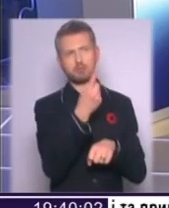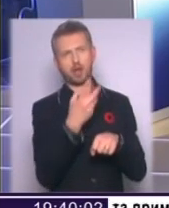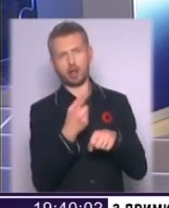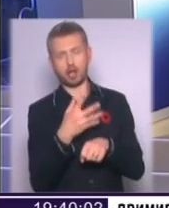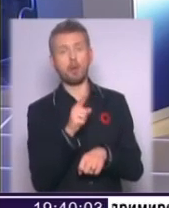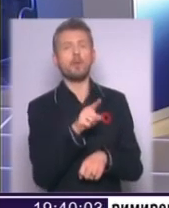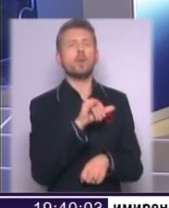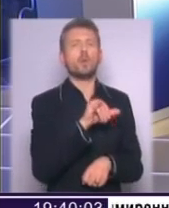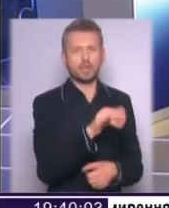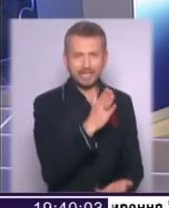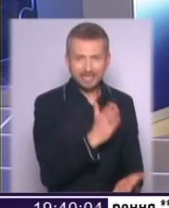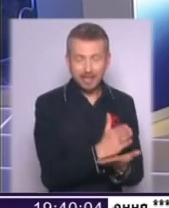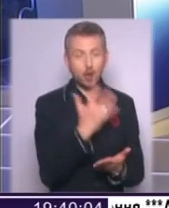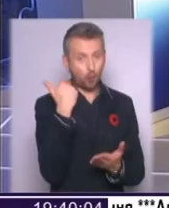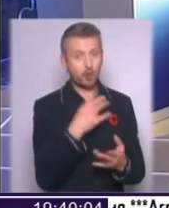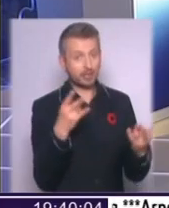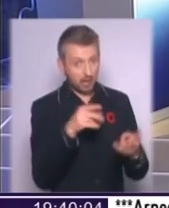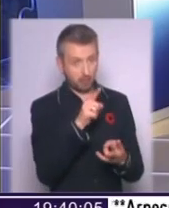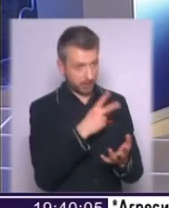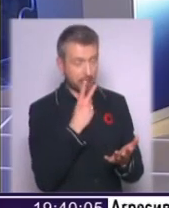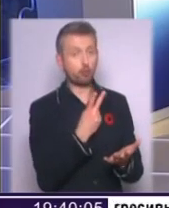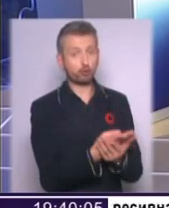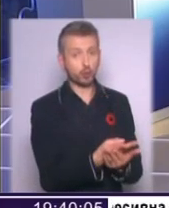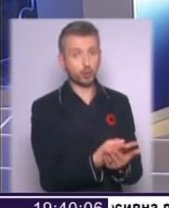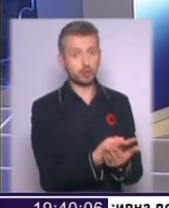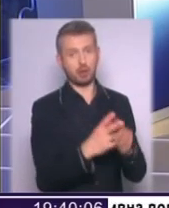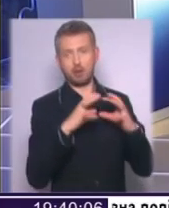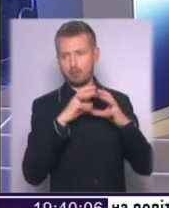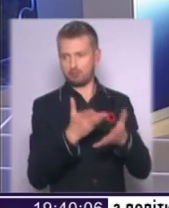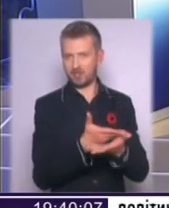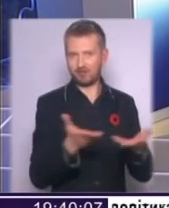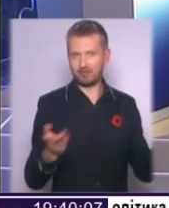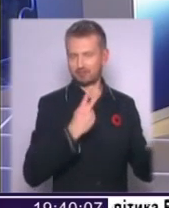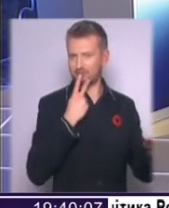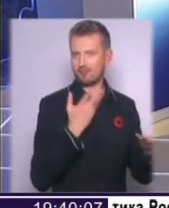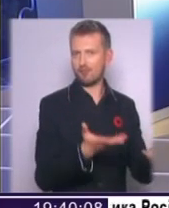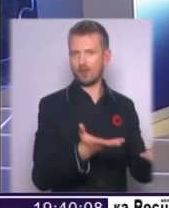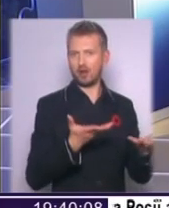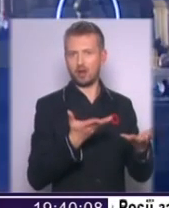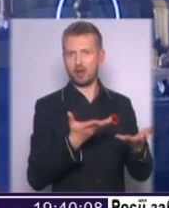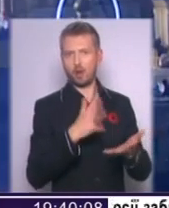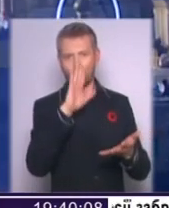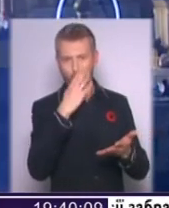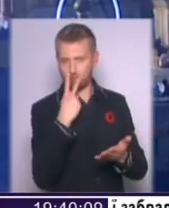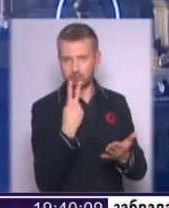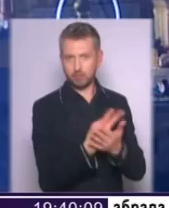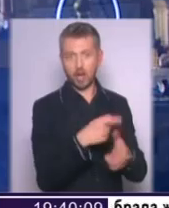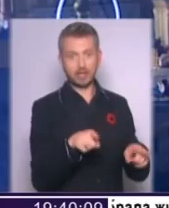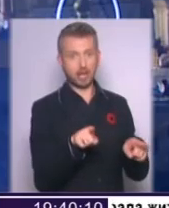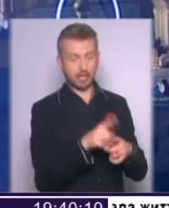є, але і коли треба, їх демонструють світу, демонструють ворогу. І такі